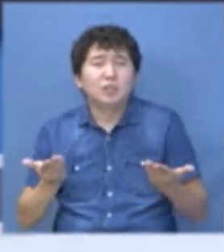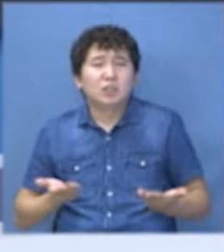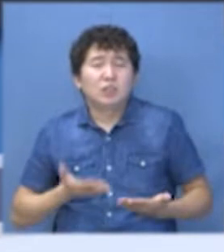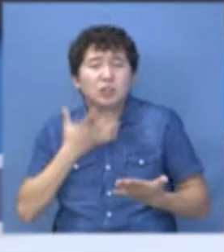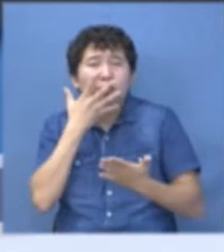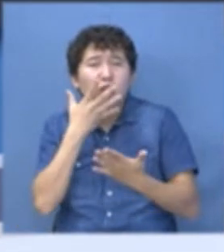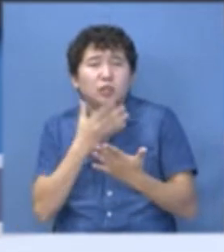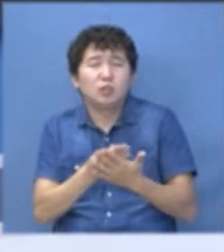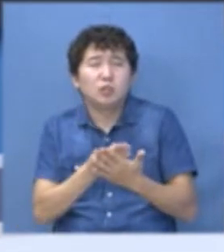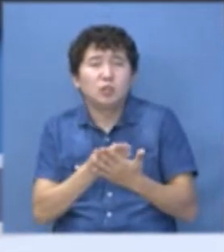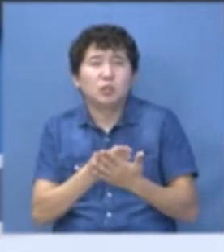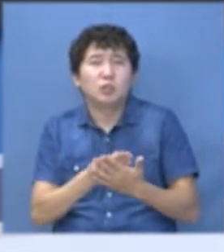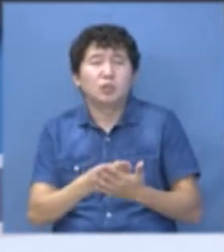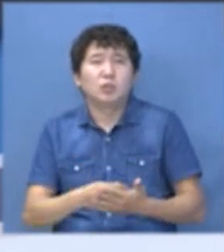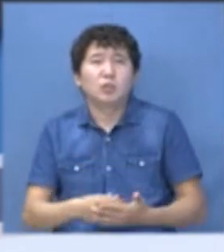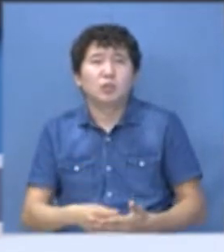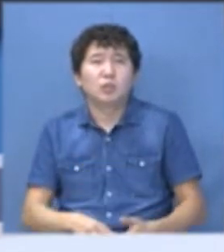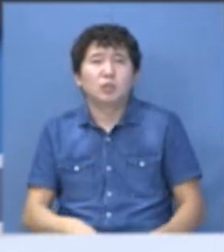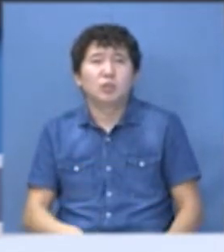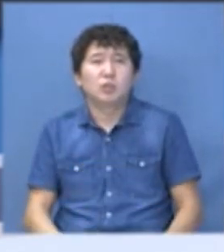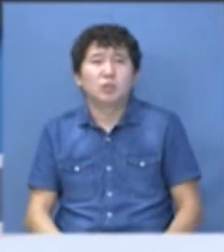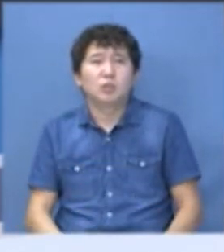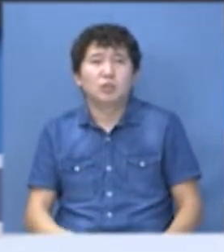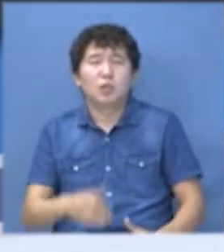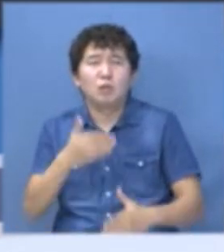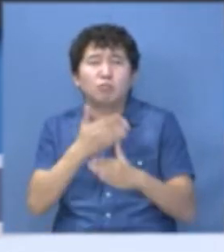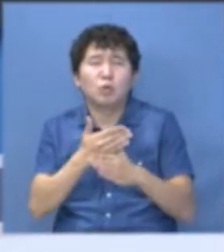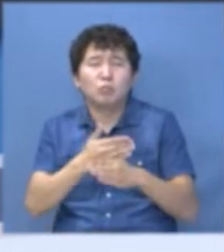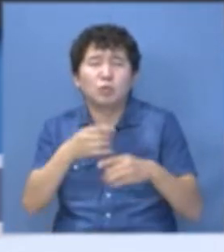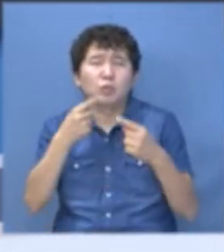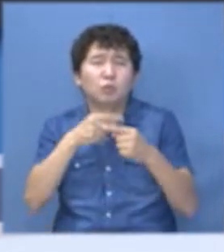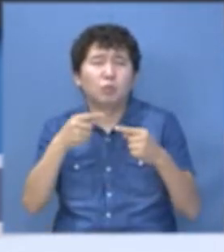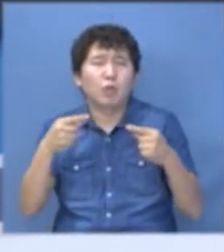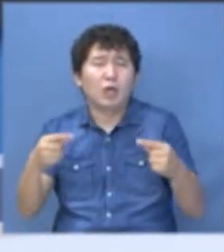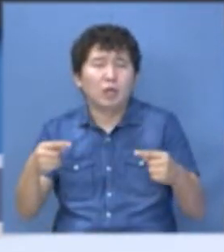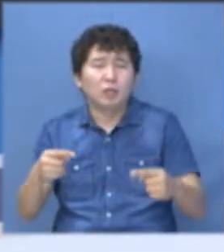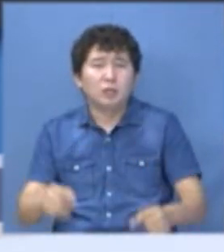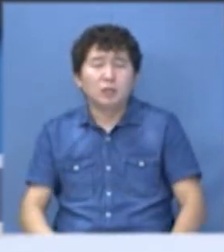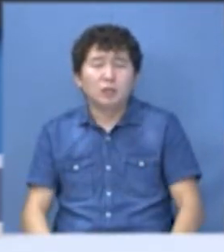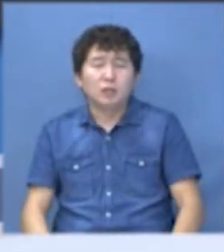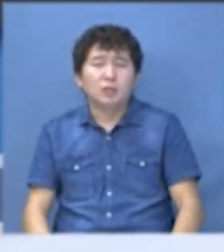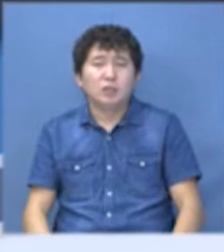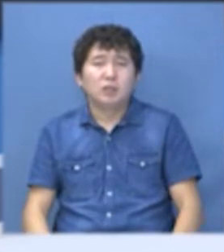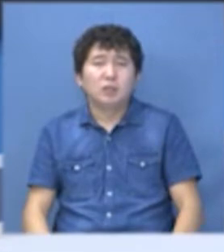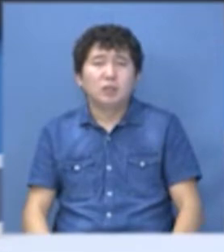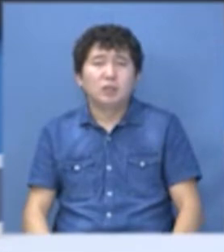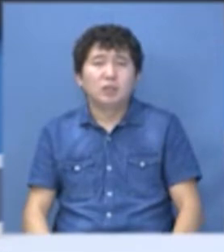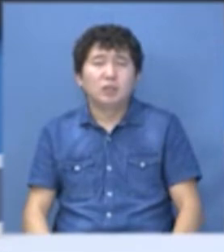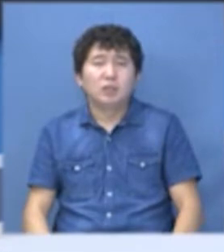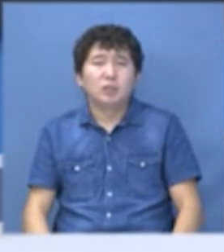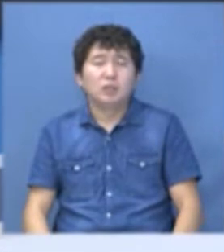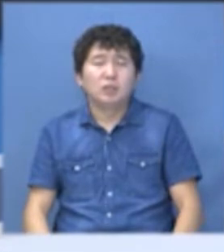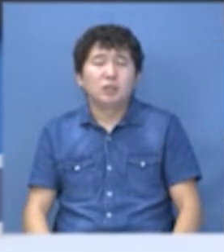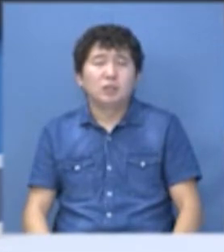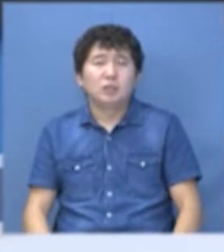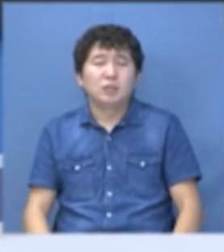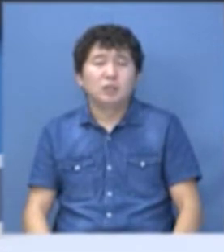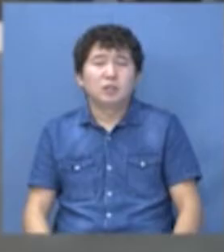он посвящает бескорыстной и самоотверженной помощи другим. И героиня следующего сюжета тому подтверждение.